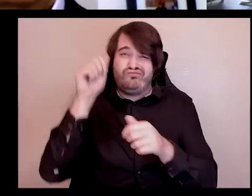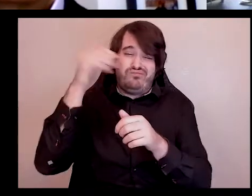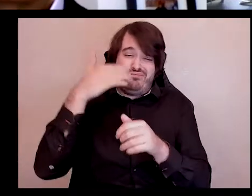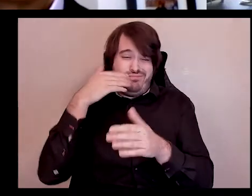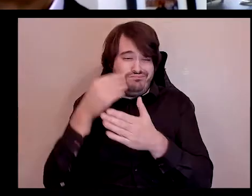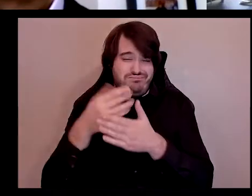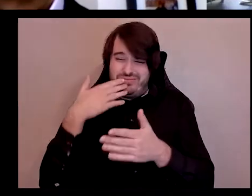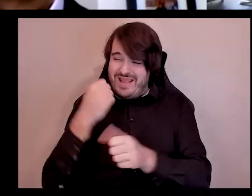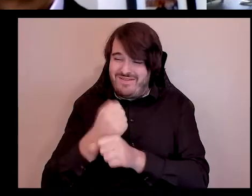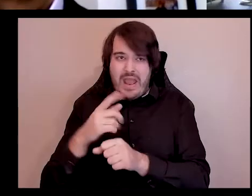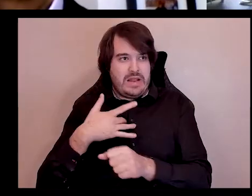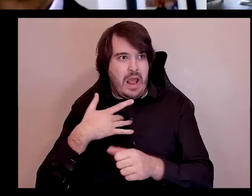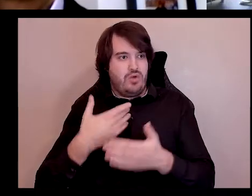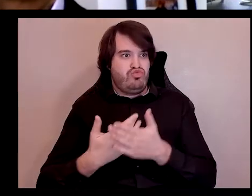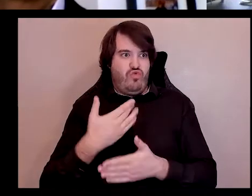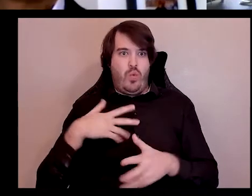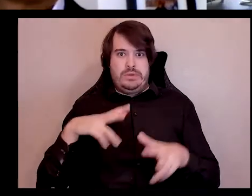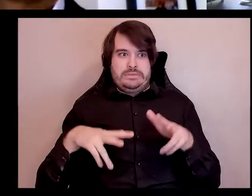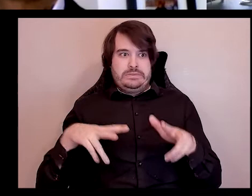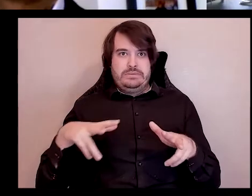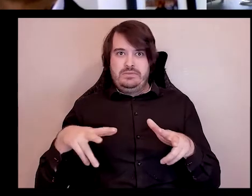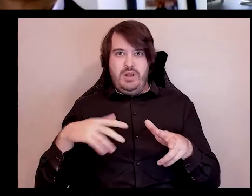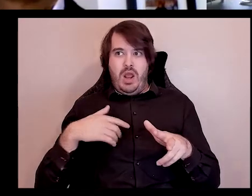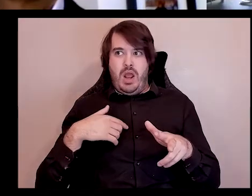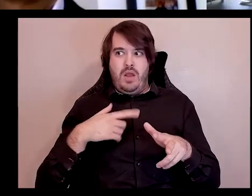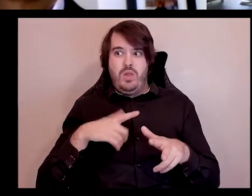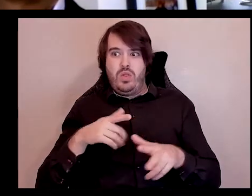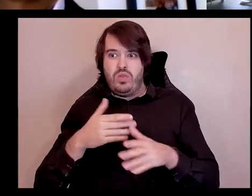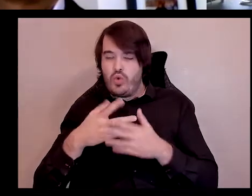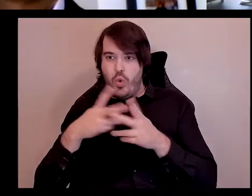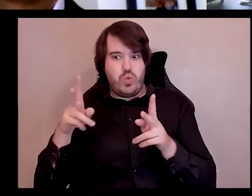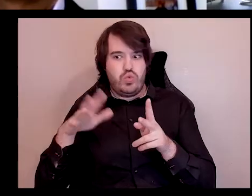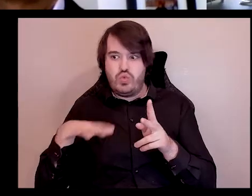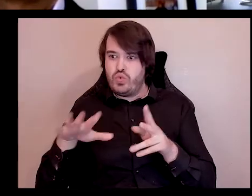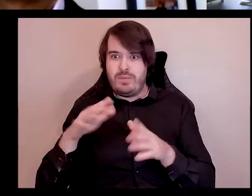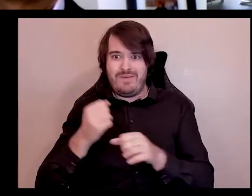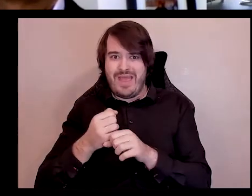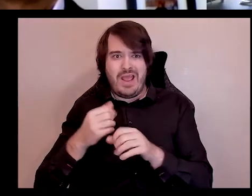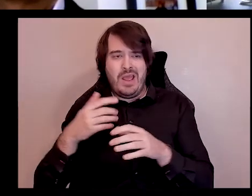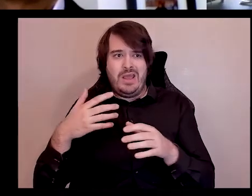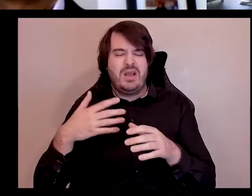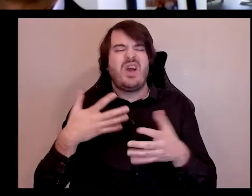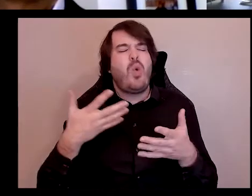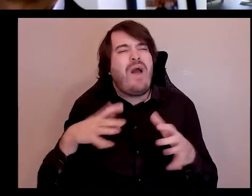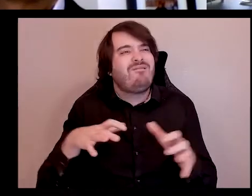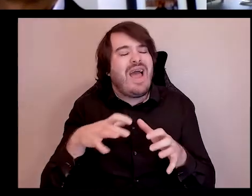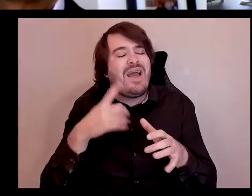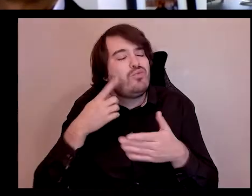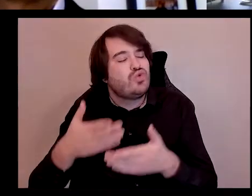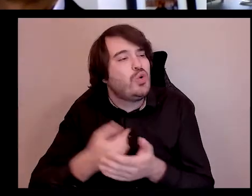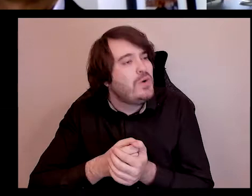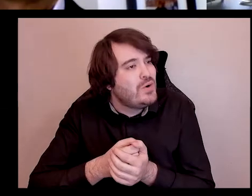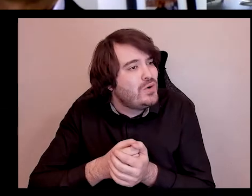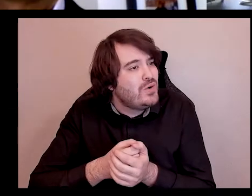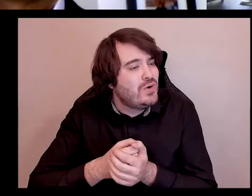donc, surtout que vous me dites qu'ils ont un sens du professionnalisme et souvent, c'est des gens qui ont gravi les échelons pendant plusieurs années. Là. C'est nouveau pour